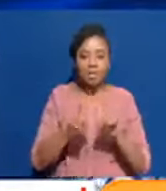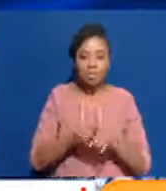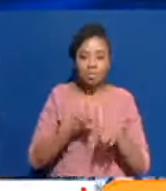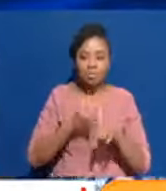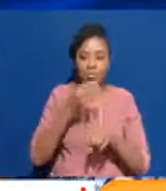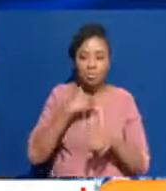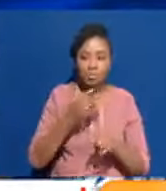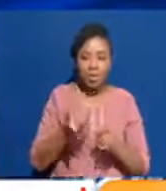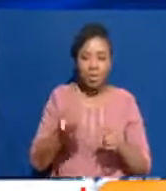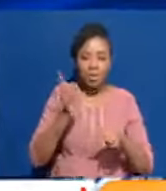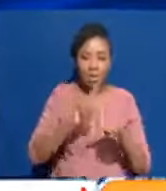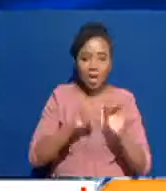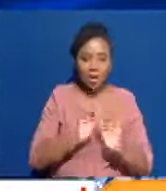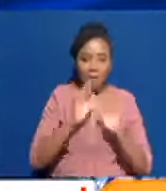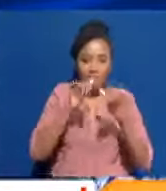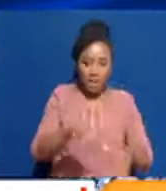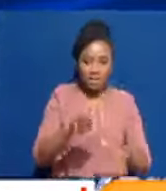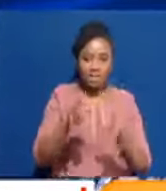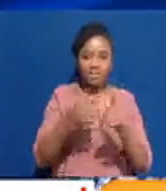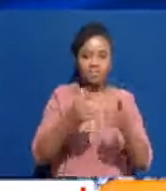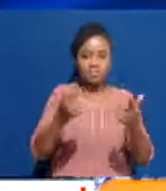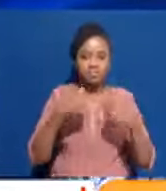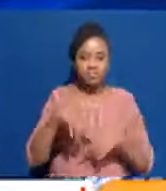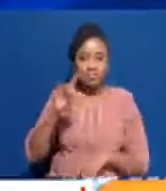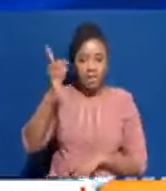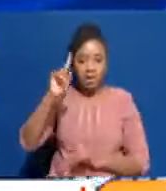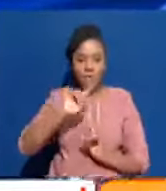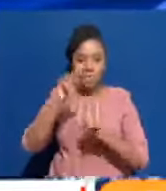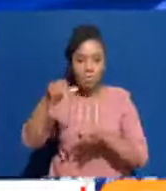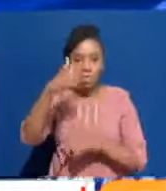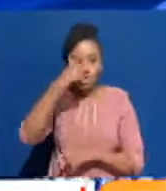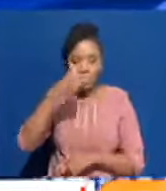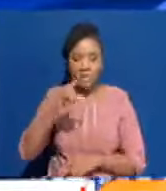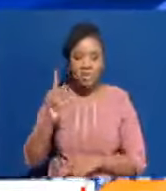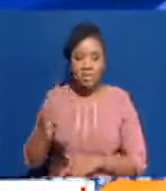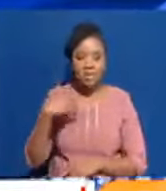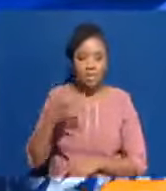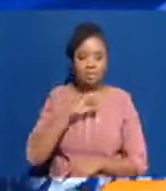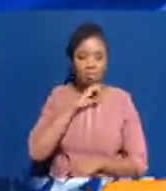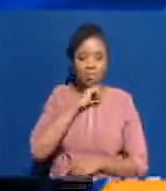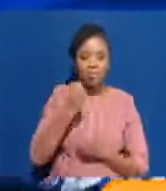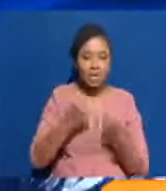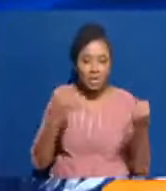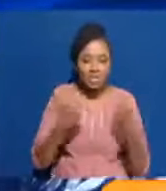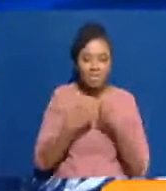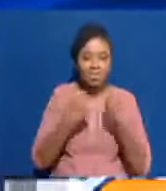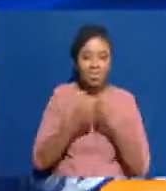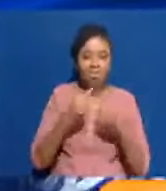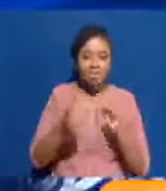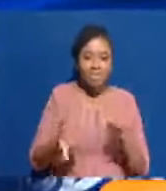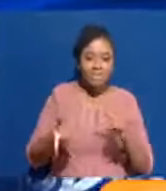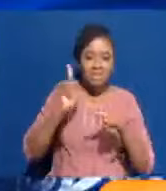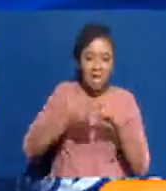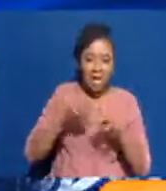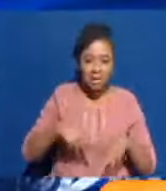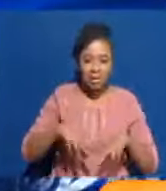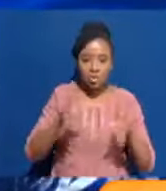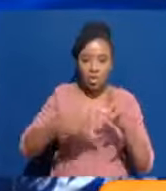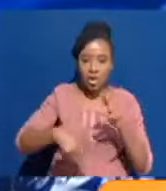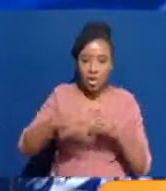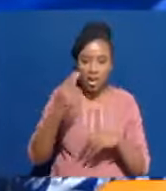tena. Yes. Urudi katika Nairobi kwenda Thika, ilikuwa kila siku ni ajali, lakini walipoweka super highway hakuna tena